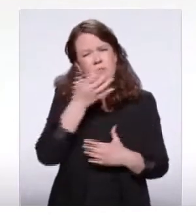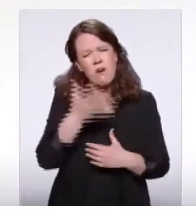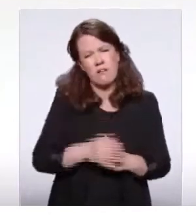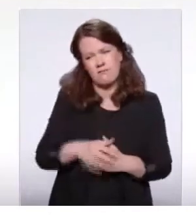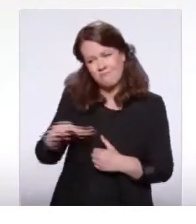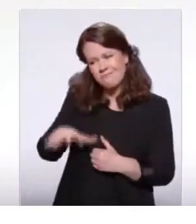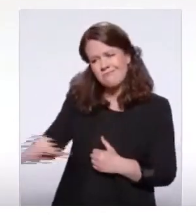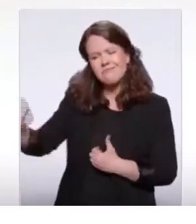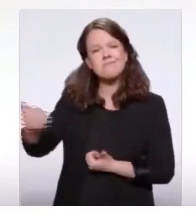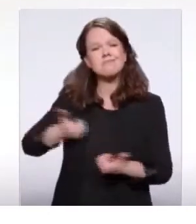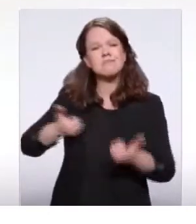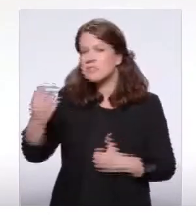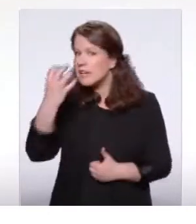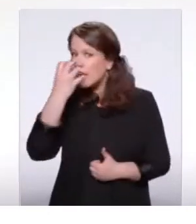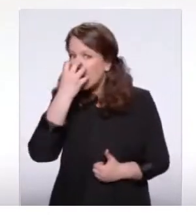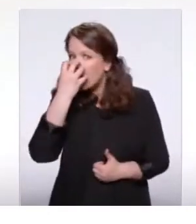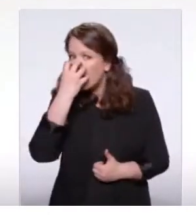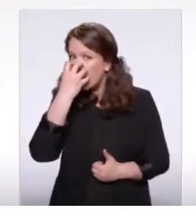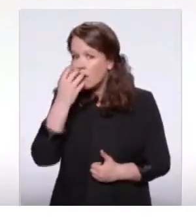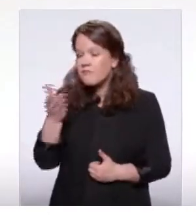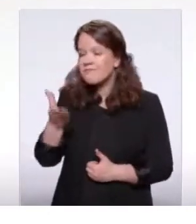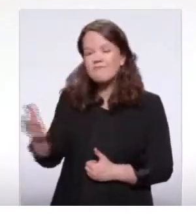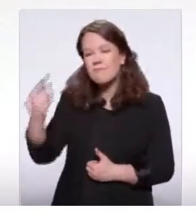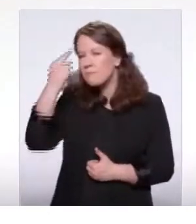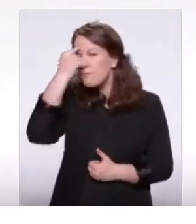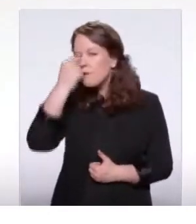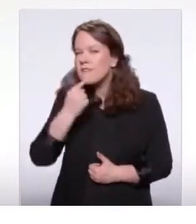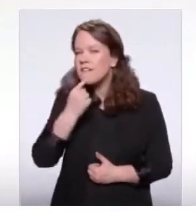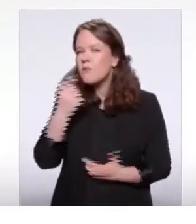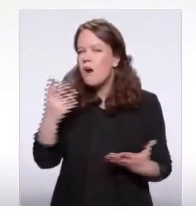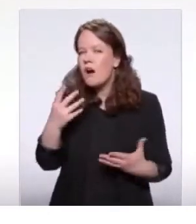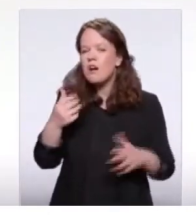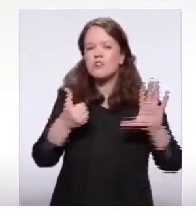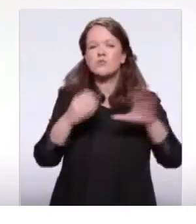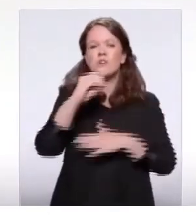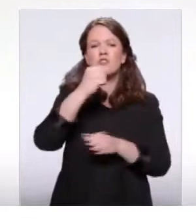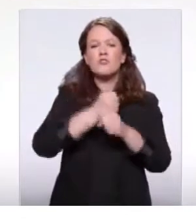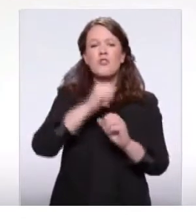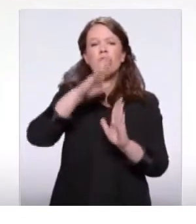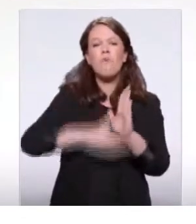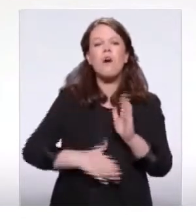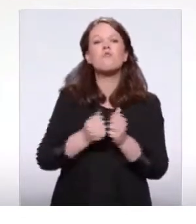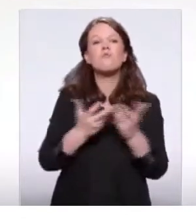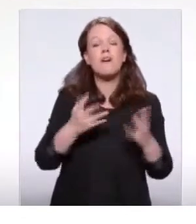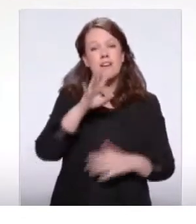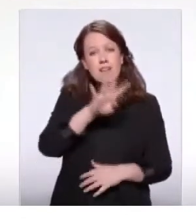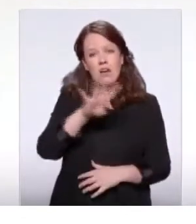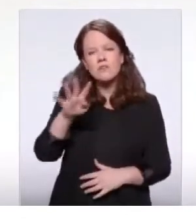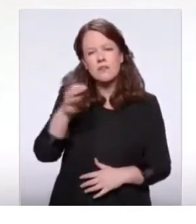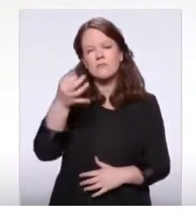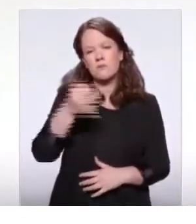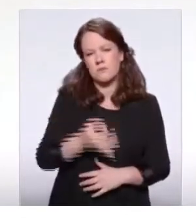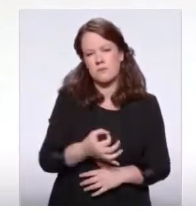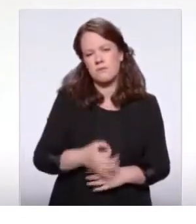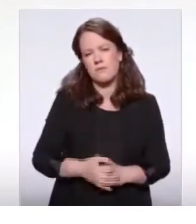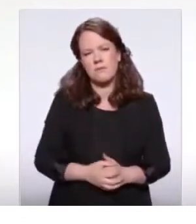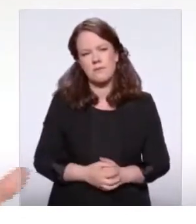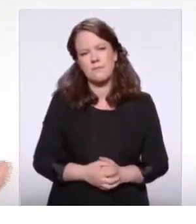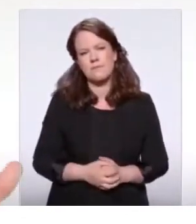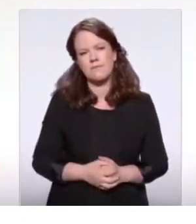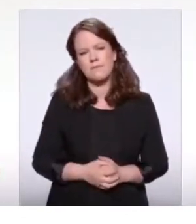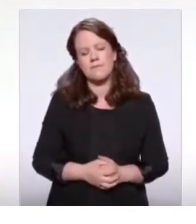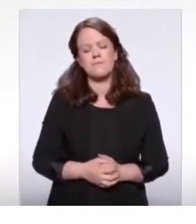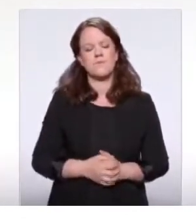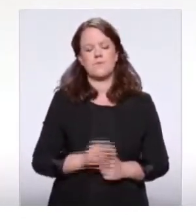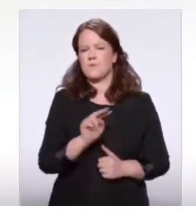réanimation ont aujourd'hui moins de 65 ans. Face à ce double phénomène, nous